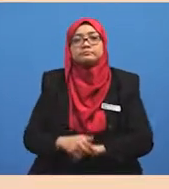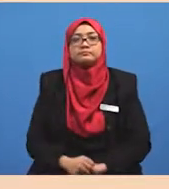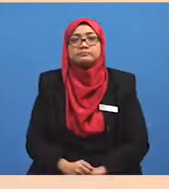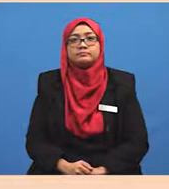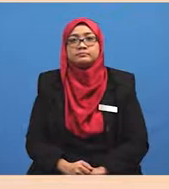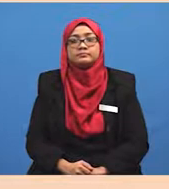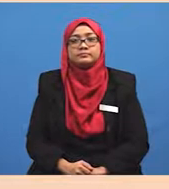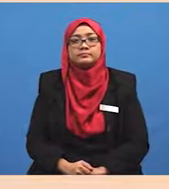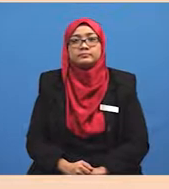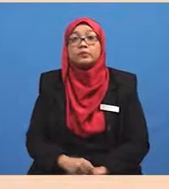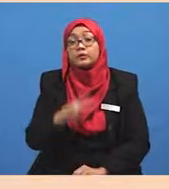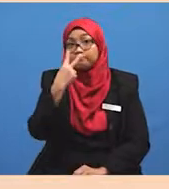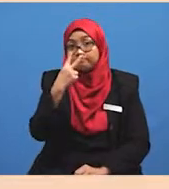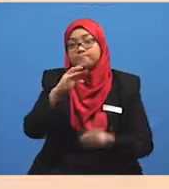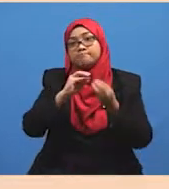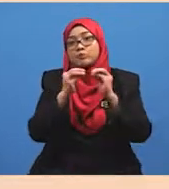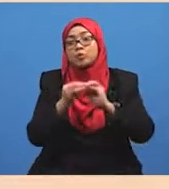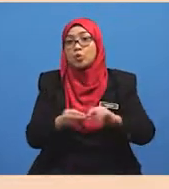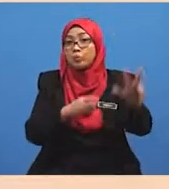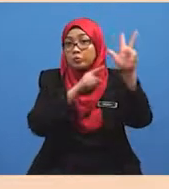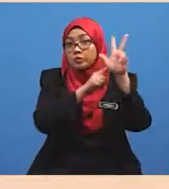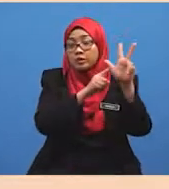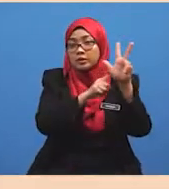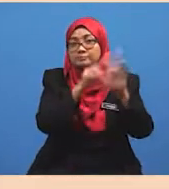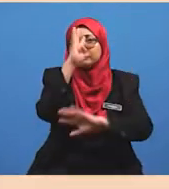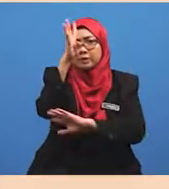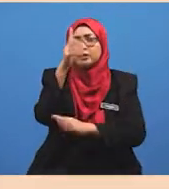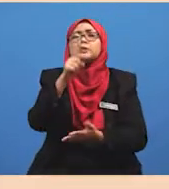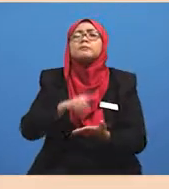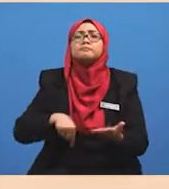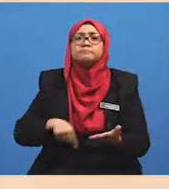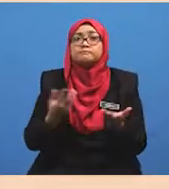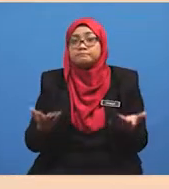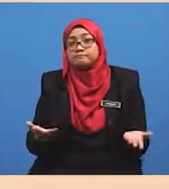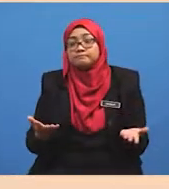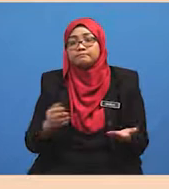Kav padanan sifat kreatif unep syabas